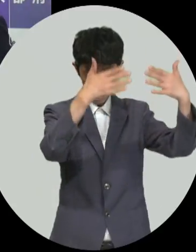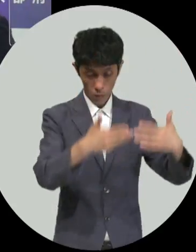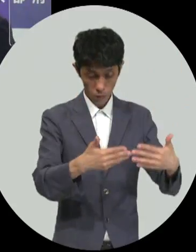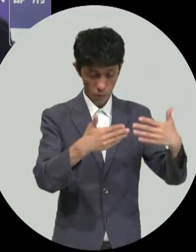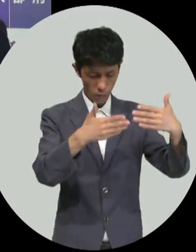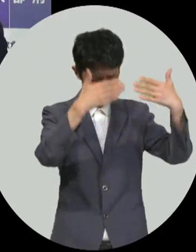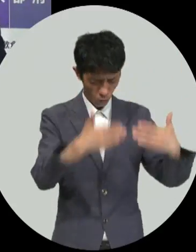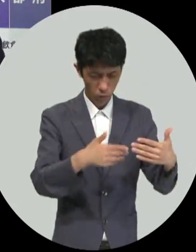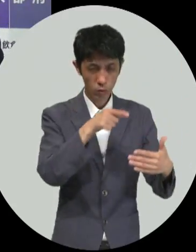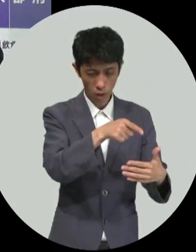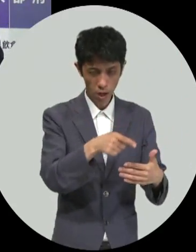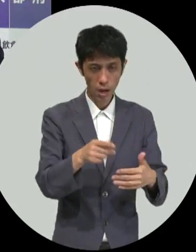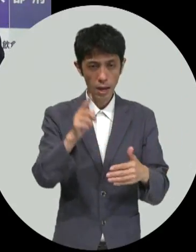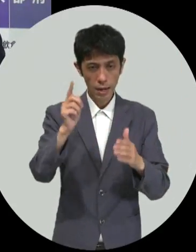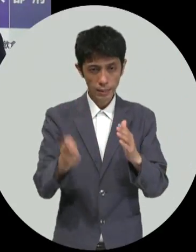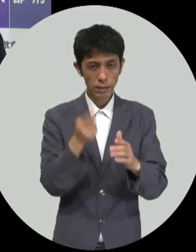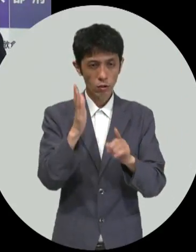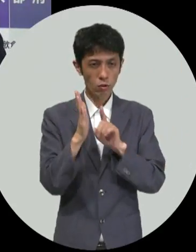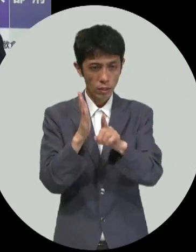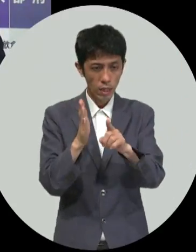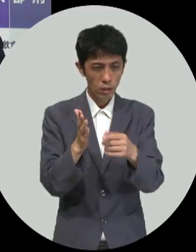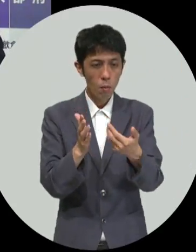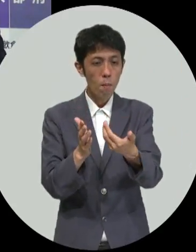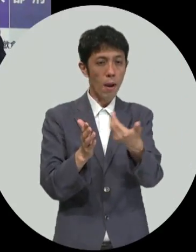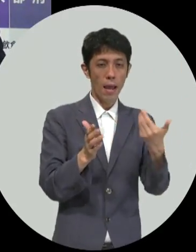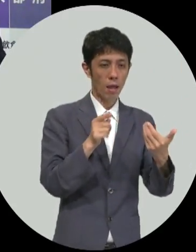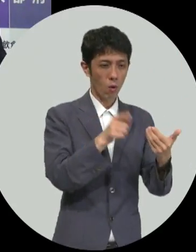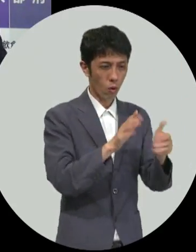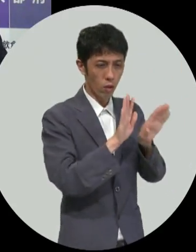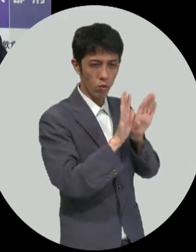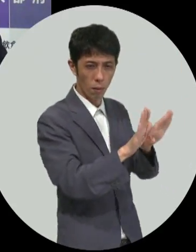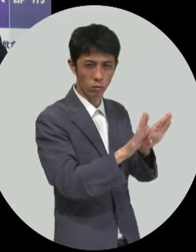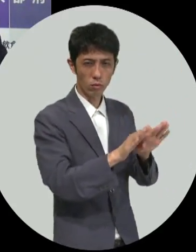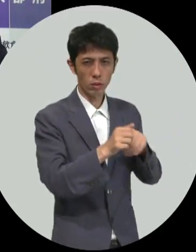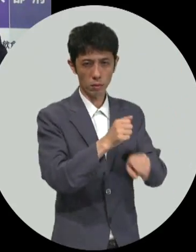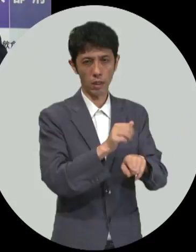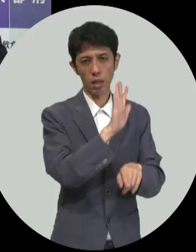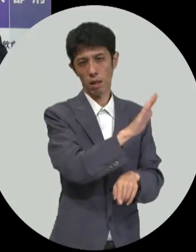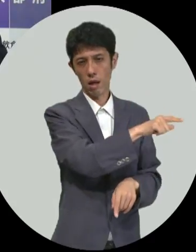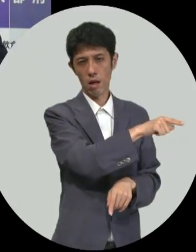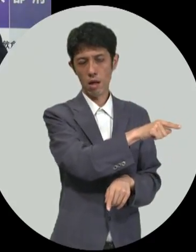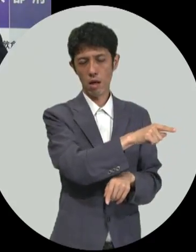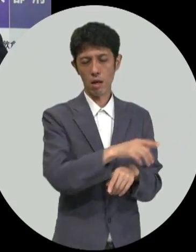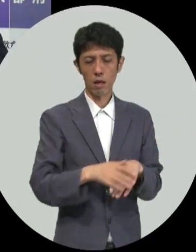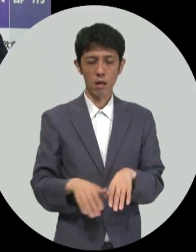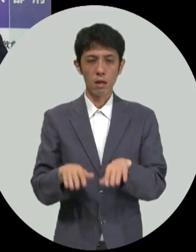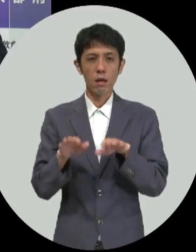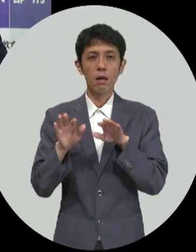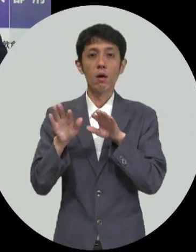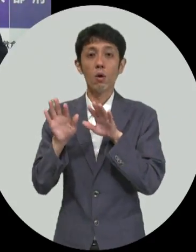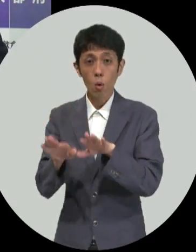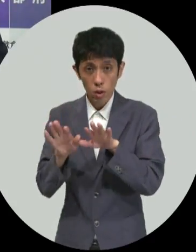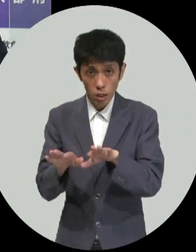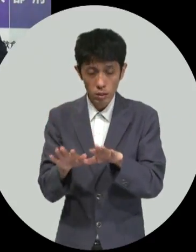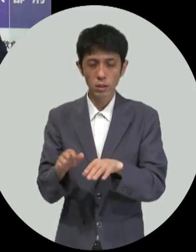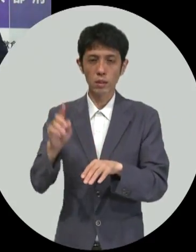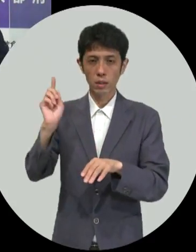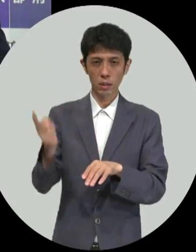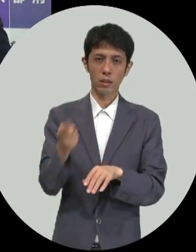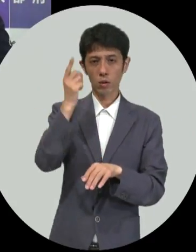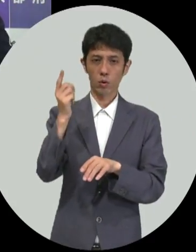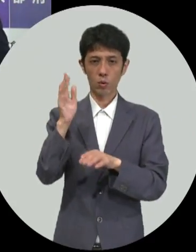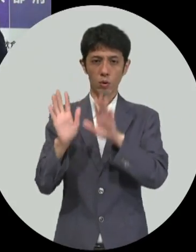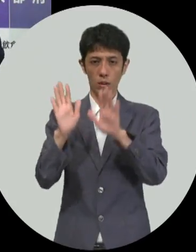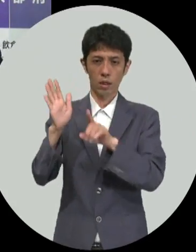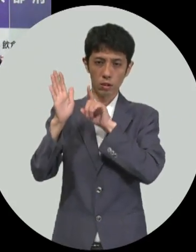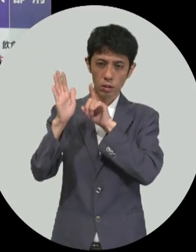態措置に行かないためにですね、まあ、そこでとどめるということであったということで、今回、まあ、緊急事態措置の内